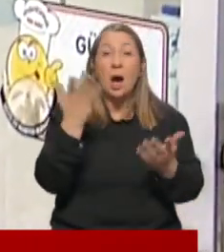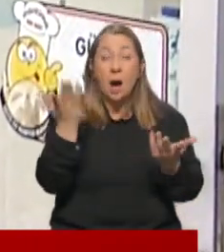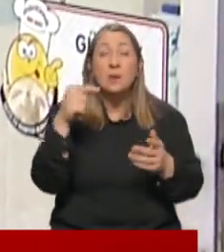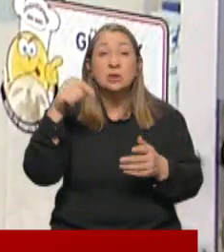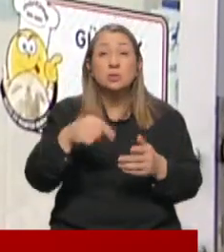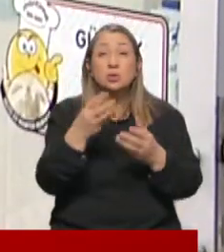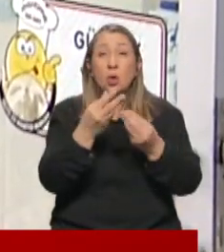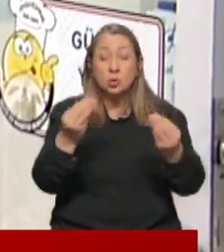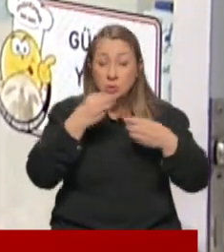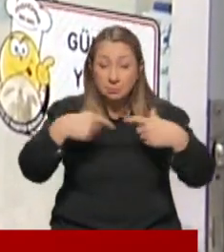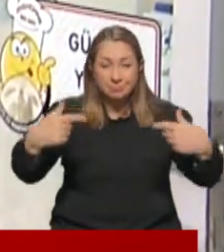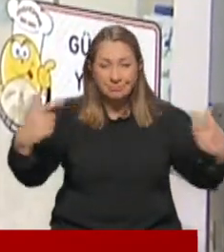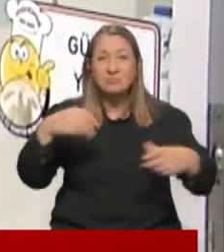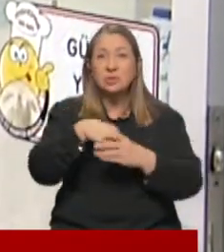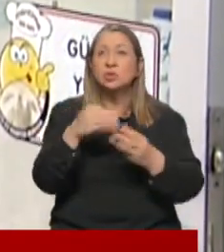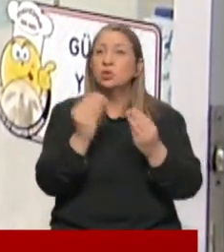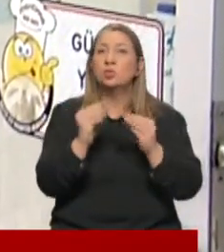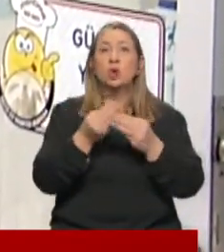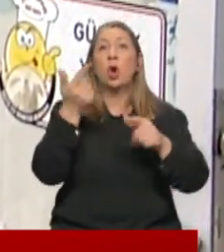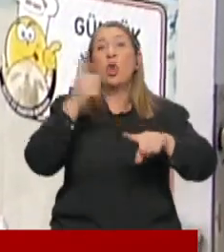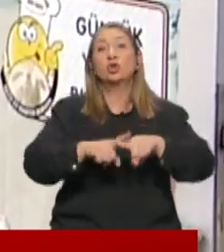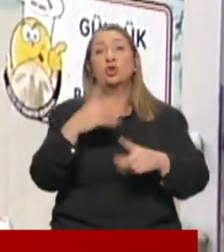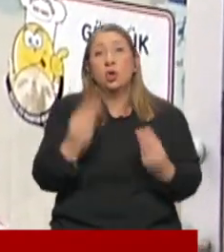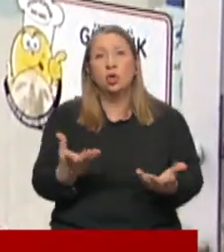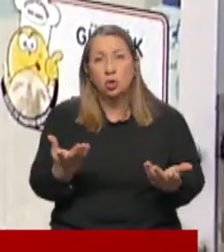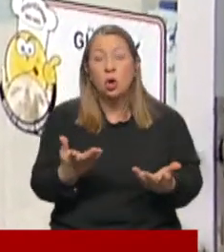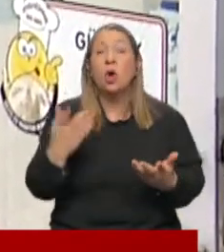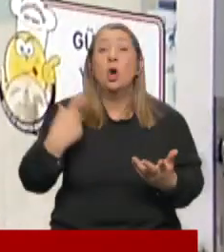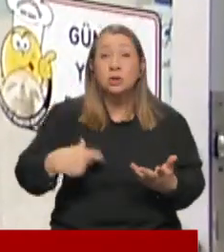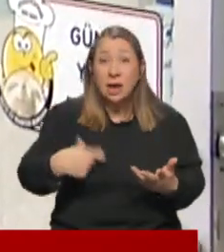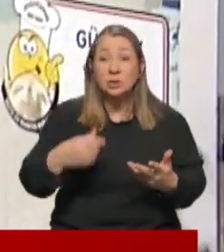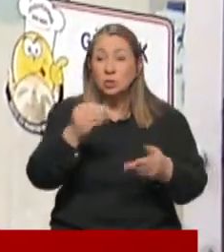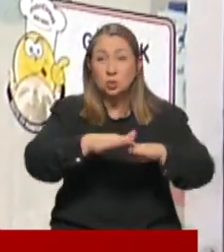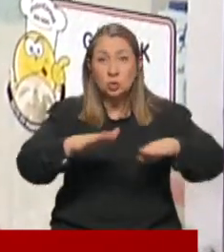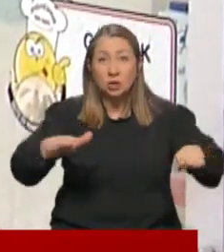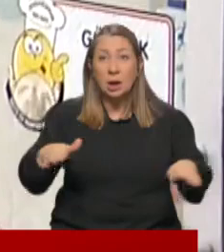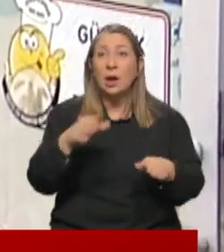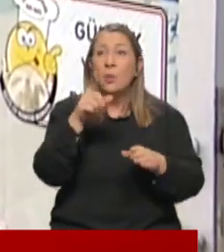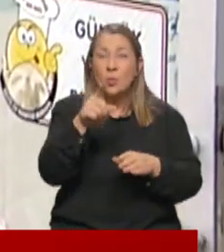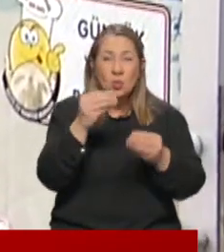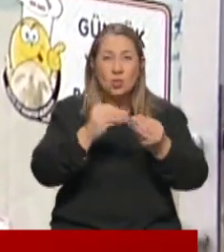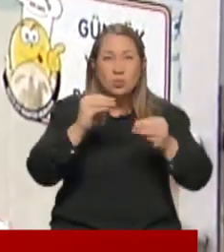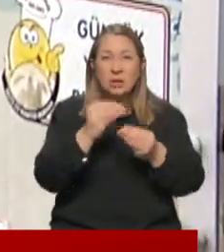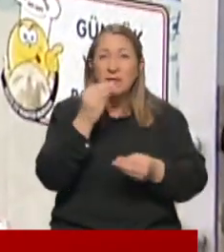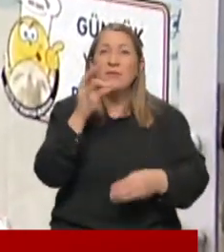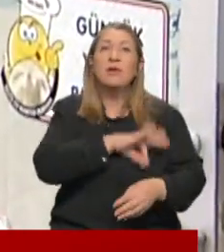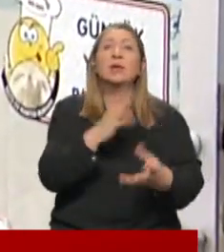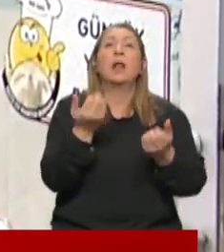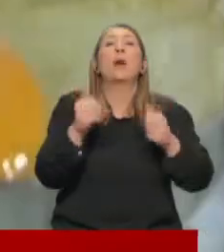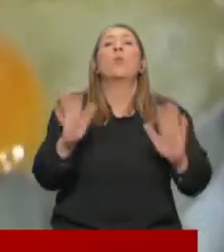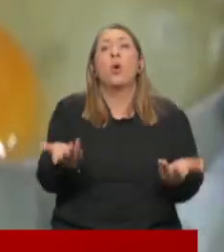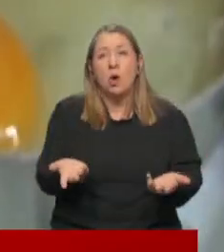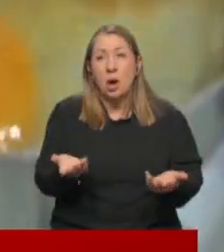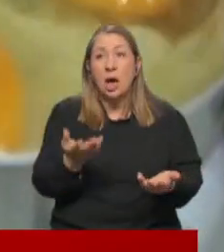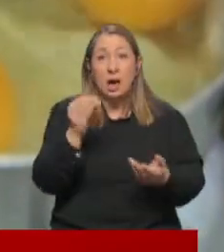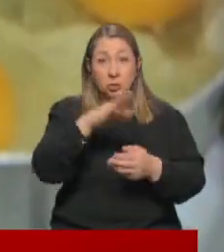artık birçok sofra için yumurta bile lüks haline geldi. Özellikle çocuklar protein kaynaklarından faydalanamıyorlar